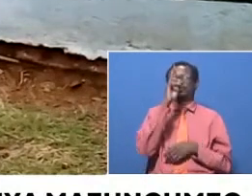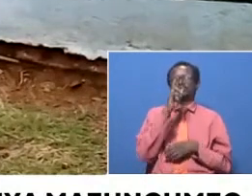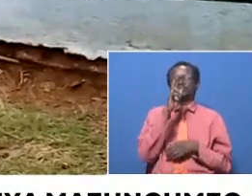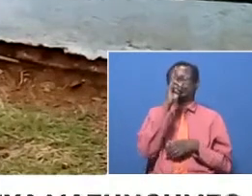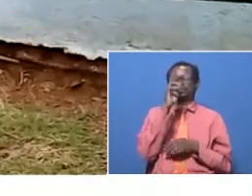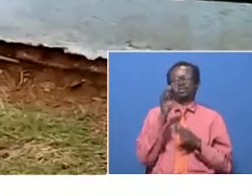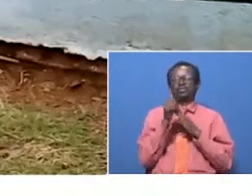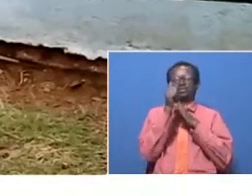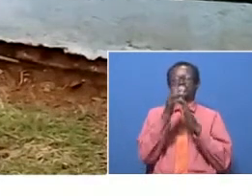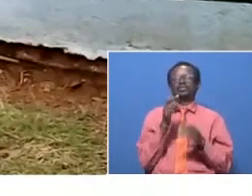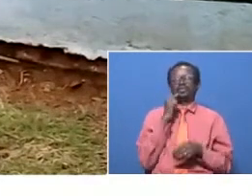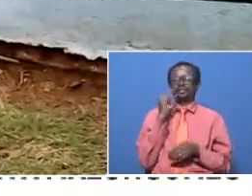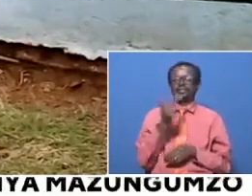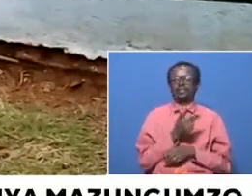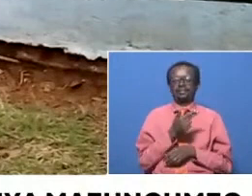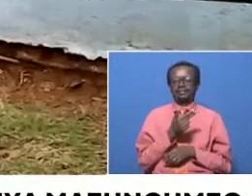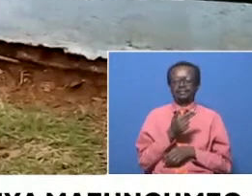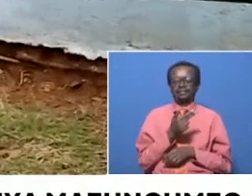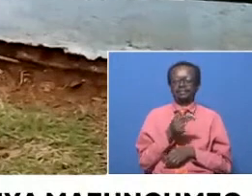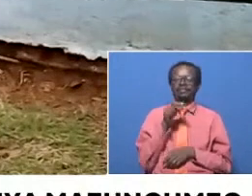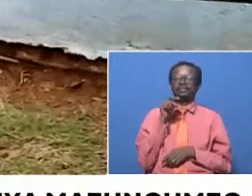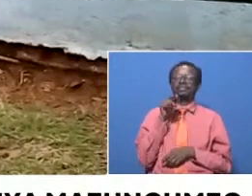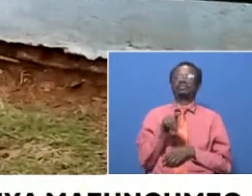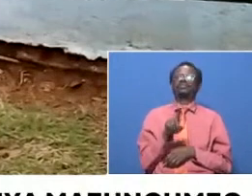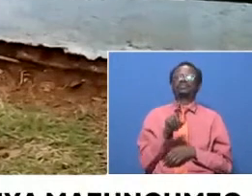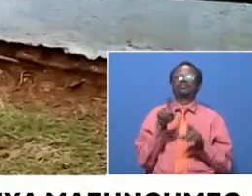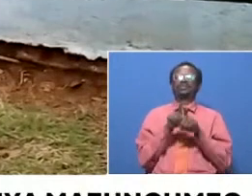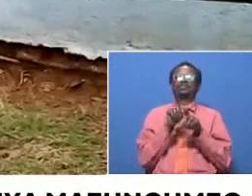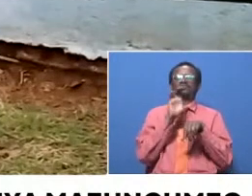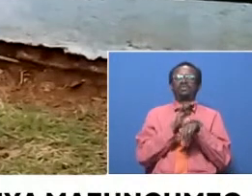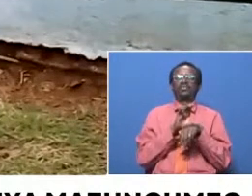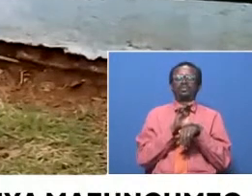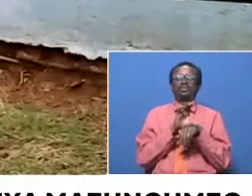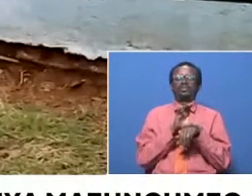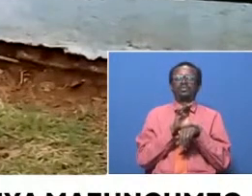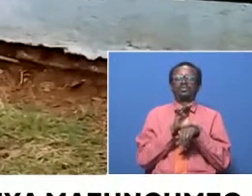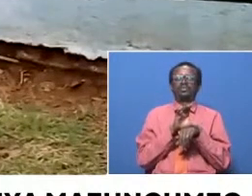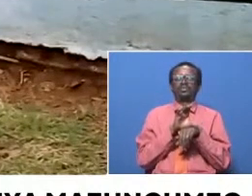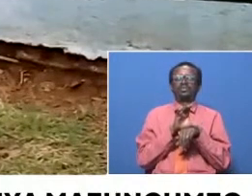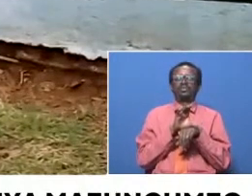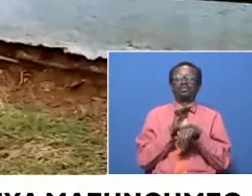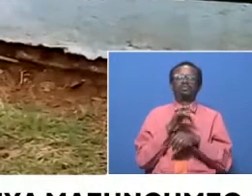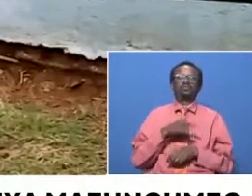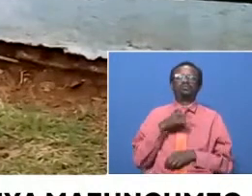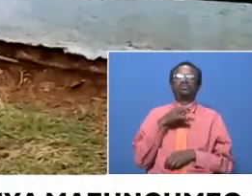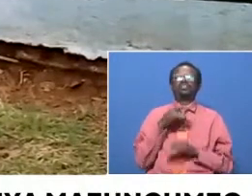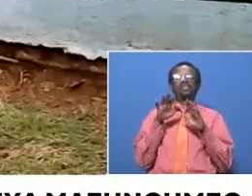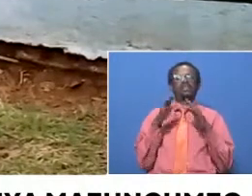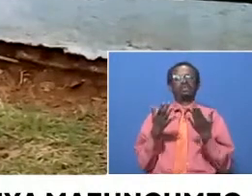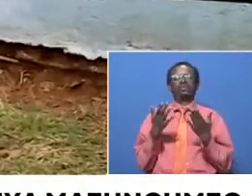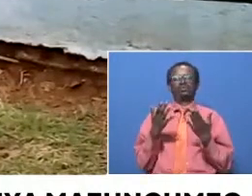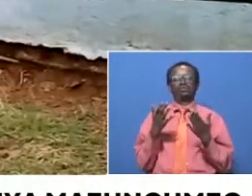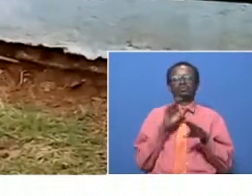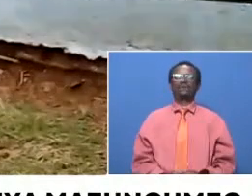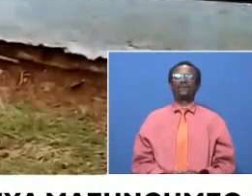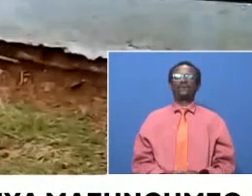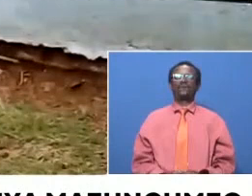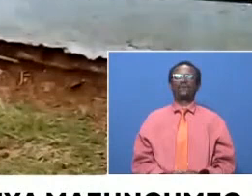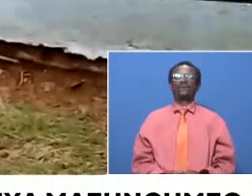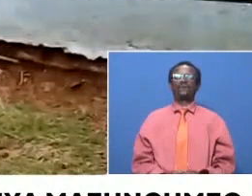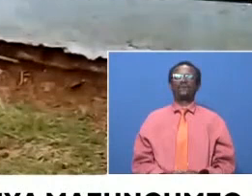atueleze labda wao kama kanisa wanachukuliaje hili swala lote la hawa viongozi wawili kuja pamoja na